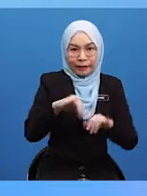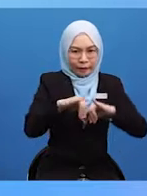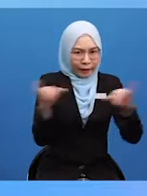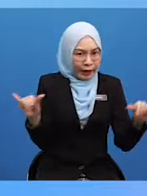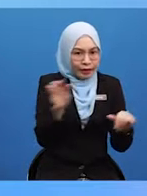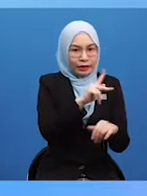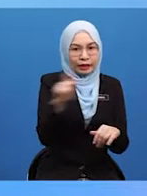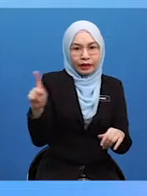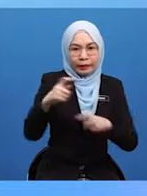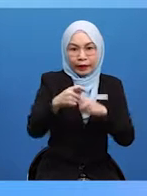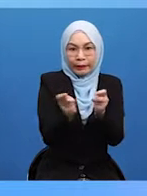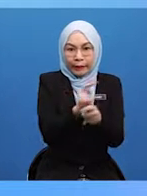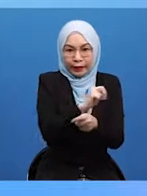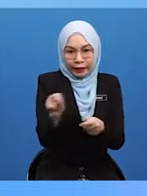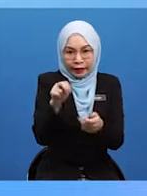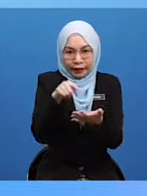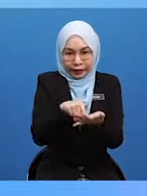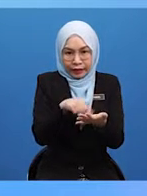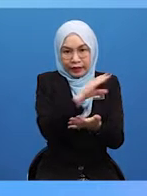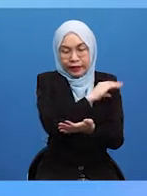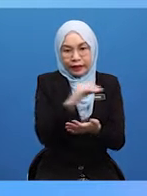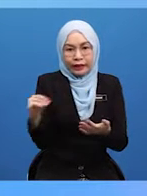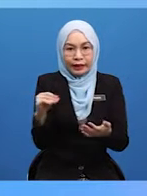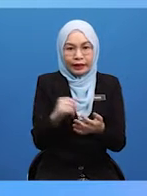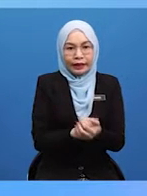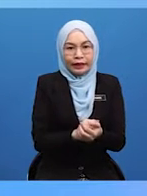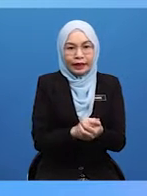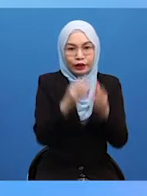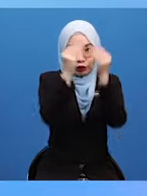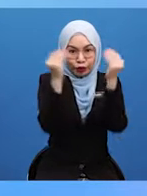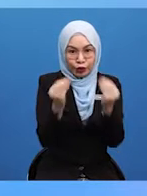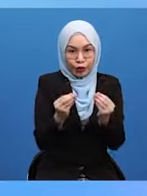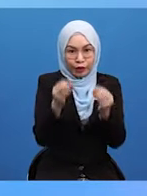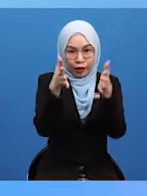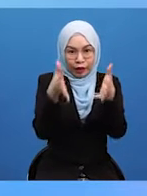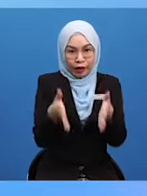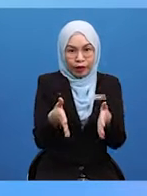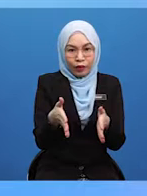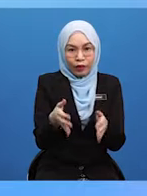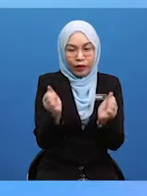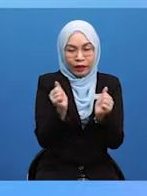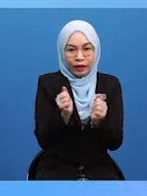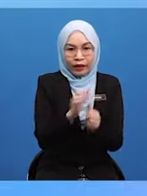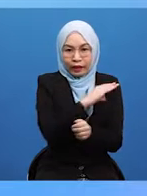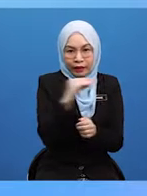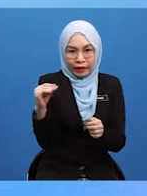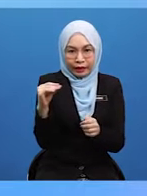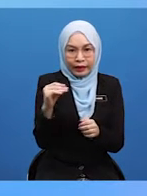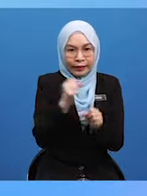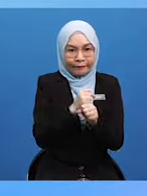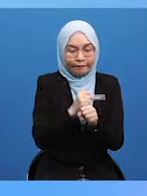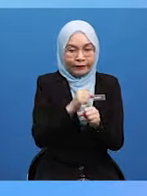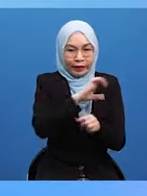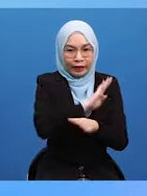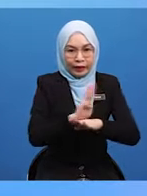berikut dari segi jumlah penduduk dan kegiatan ekonomi. Dan C. Jelaskan